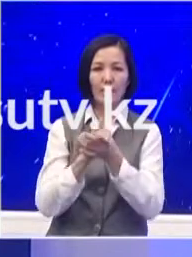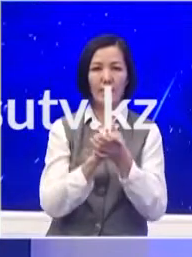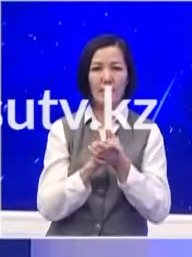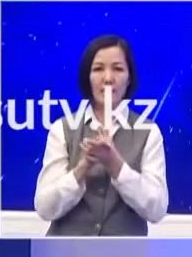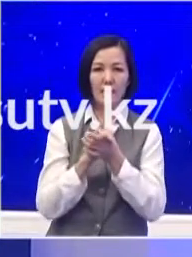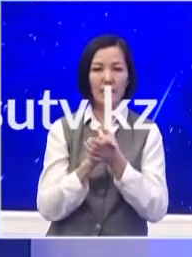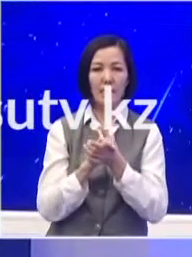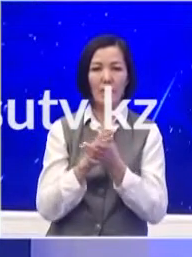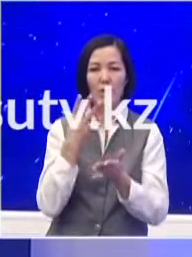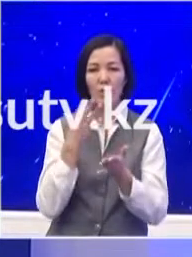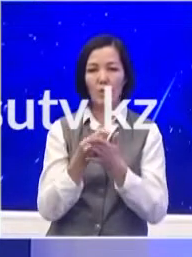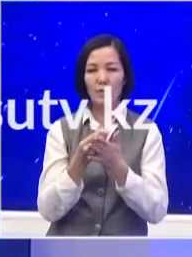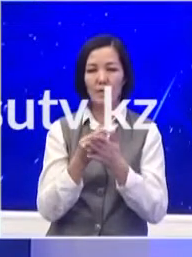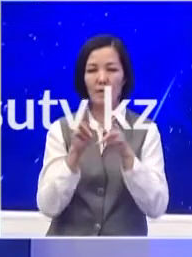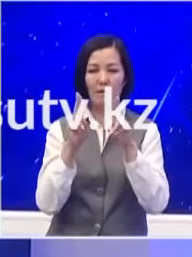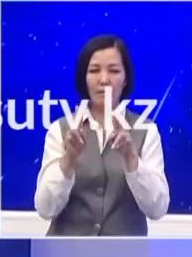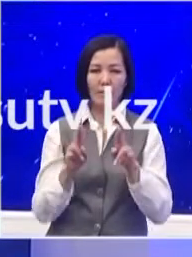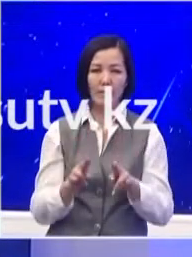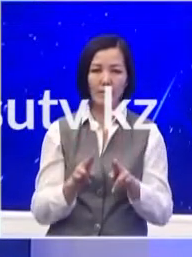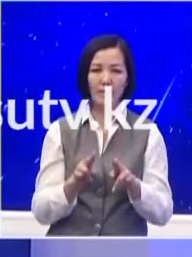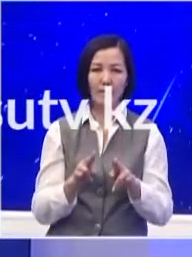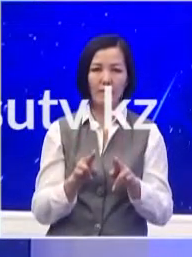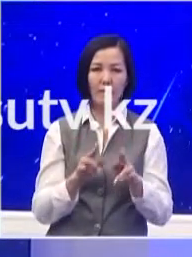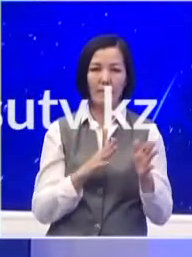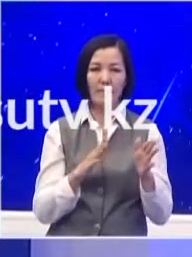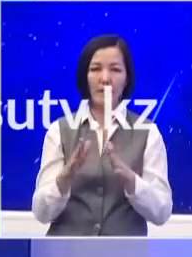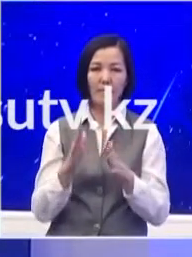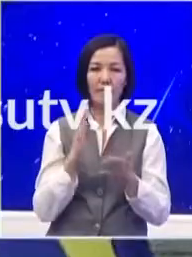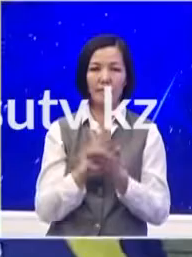бірлігі, тәлім тәрбиесі өзіндік қалыптасқан қағидасы бар.